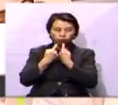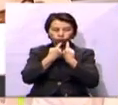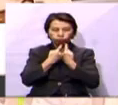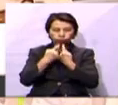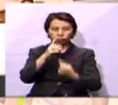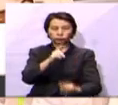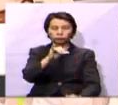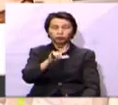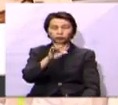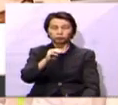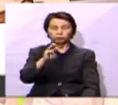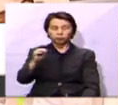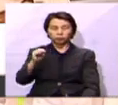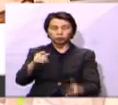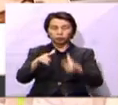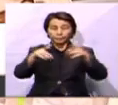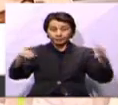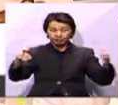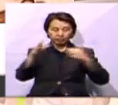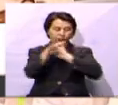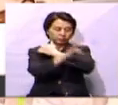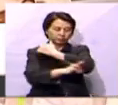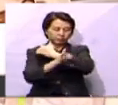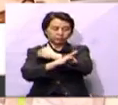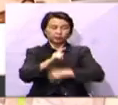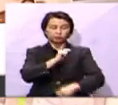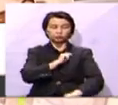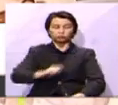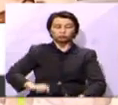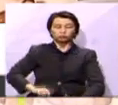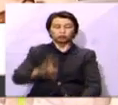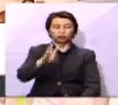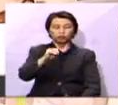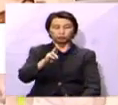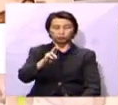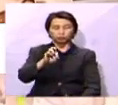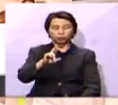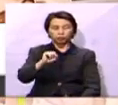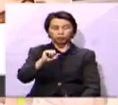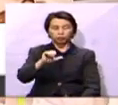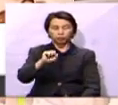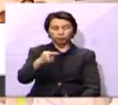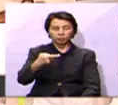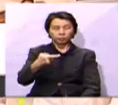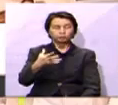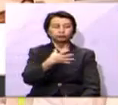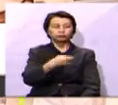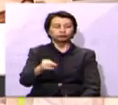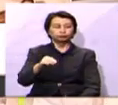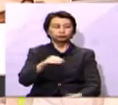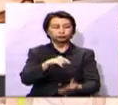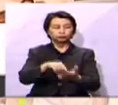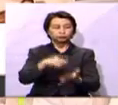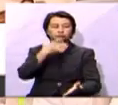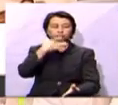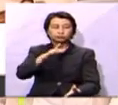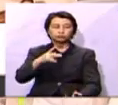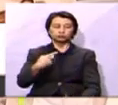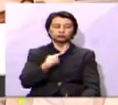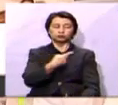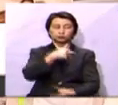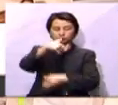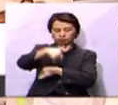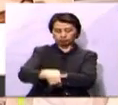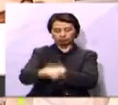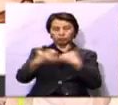Duli Yang Maha Mulia yang di-Pertuan Besar Negeri Sembilan Tuanku Muhriz Ibni Almarhum Tuanku Munawir. Dan bertuahnya kami pada malam